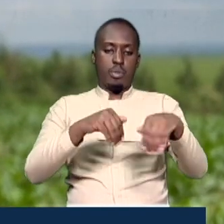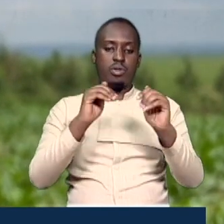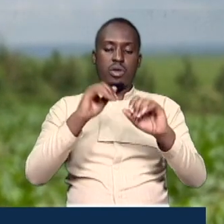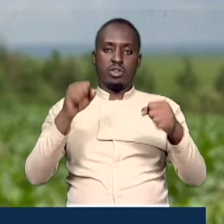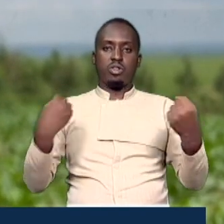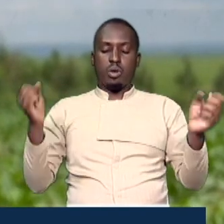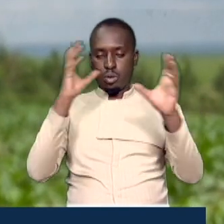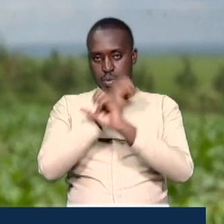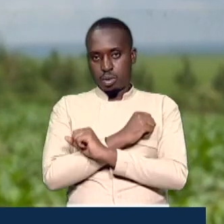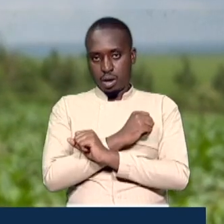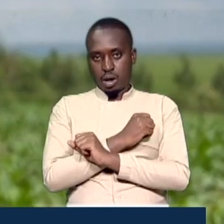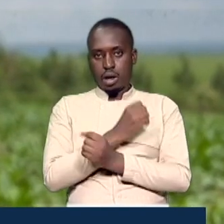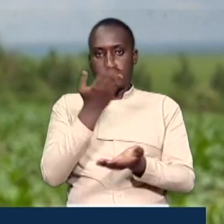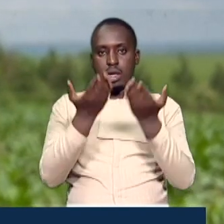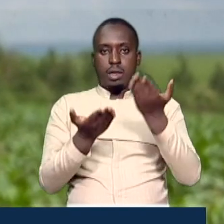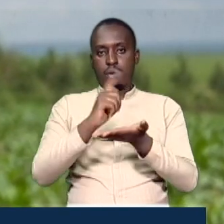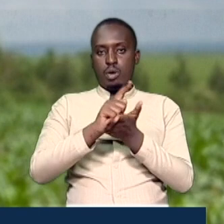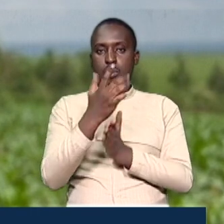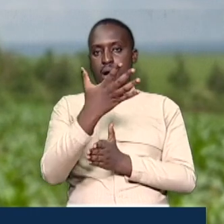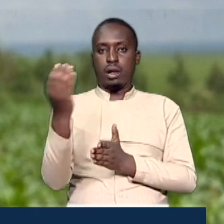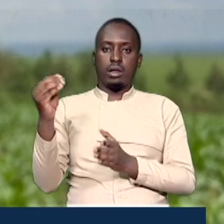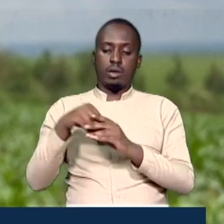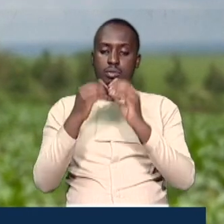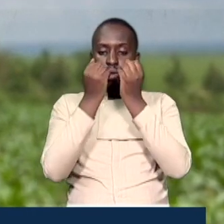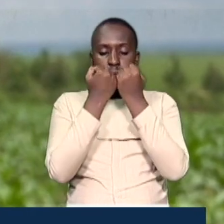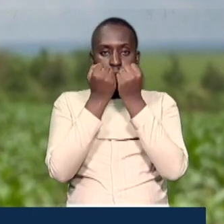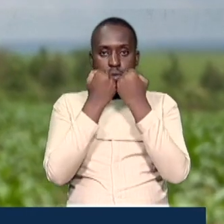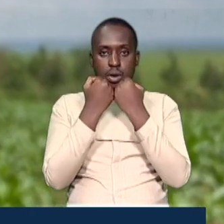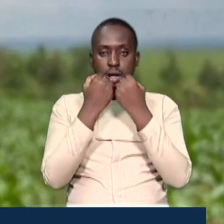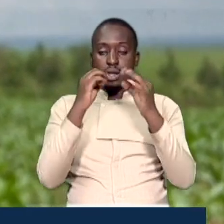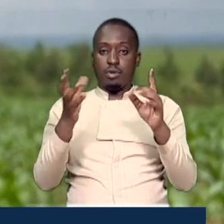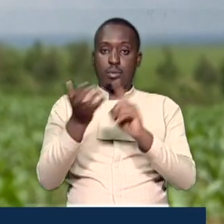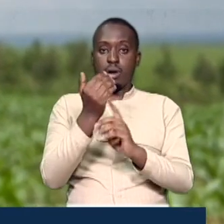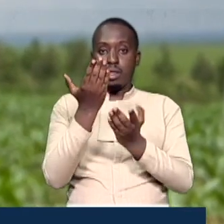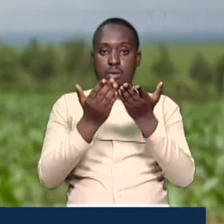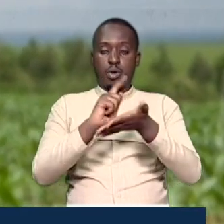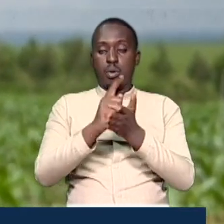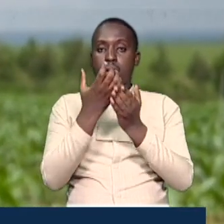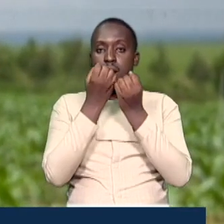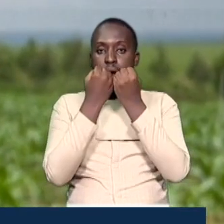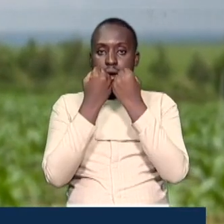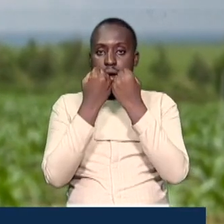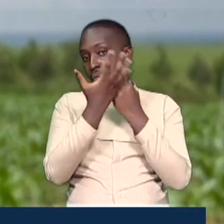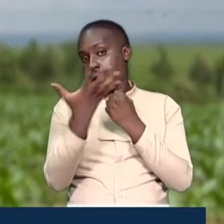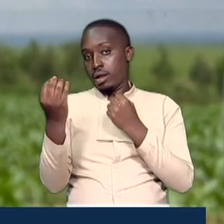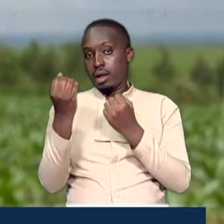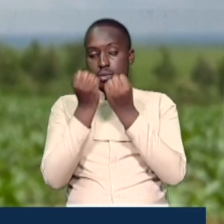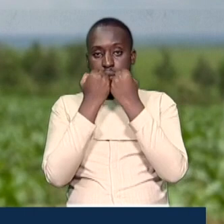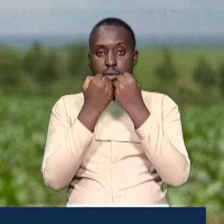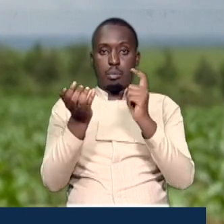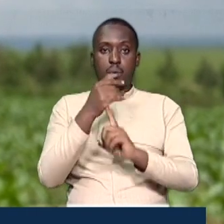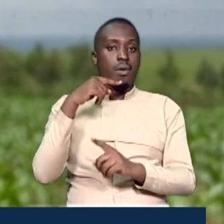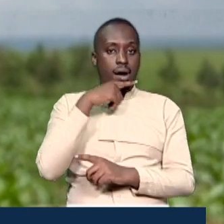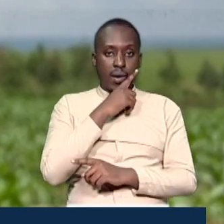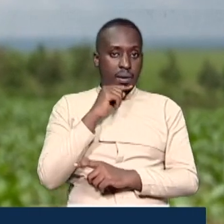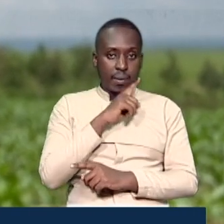nshobora kubura nibura ibiro 500 by'ibigori. Iyo mbonye ibiro 500 ni ukuvuga ngo akamaro kabyo ibyo biro 500 nkuramo kawunga